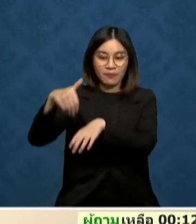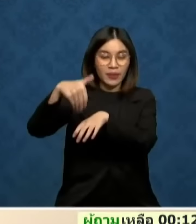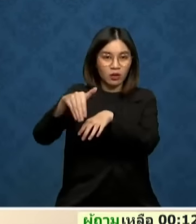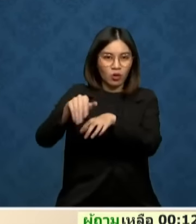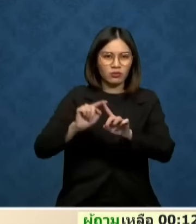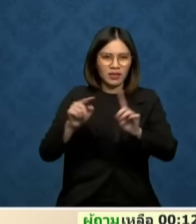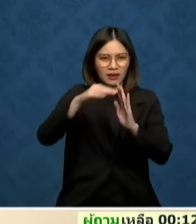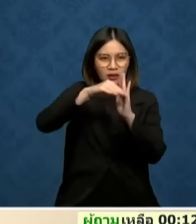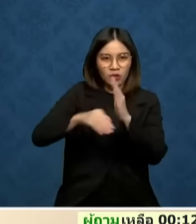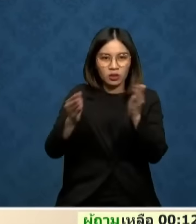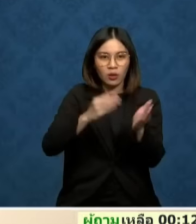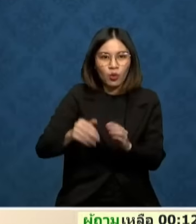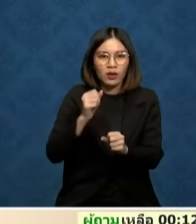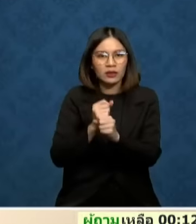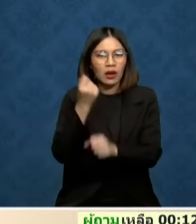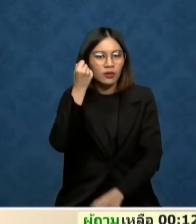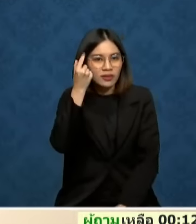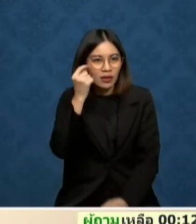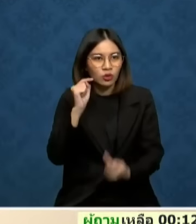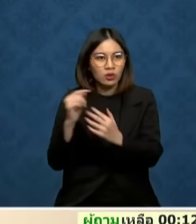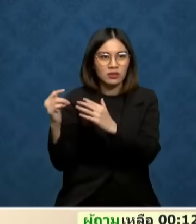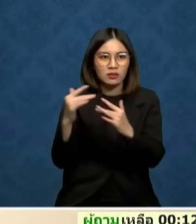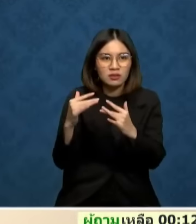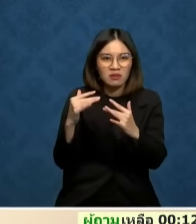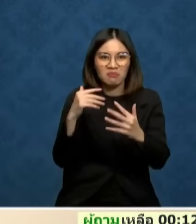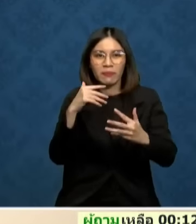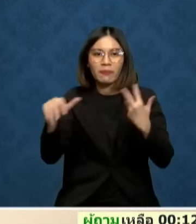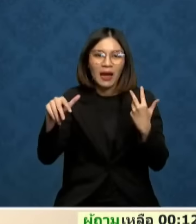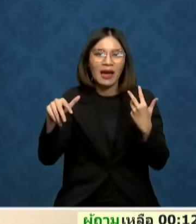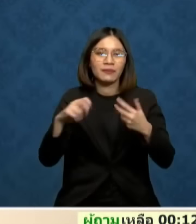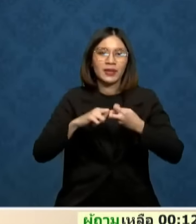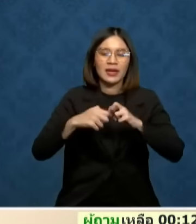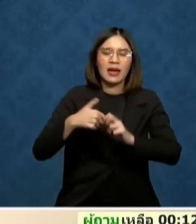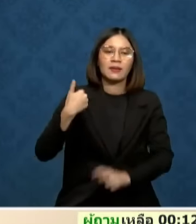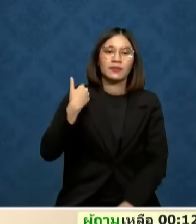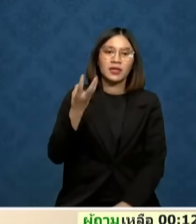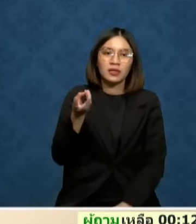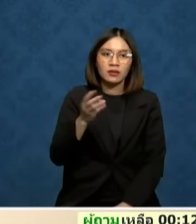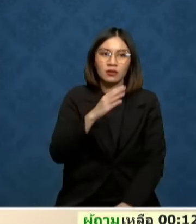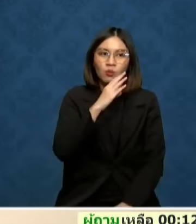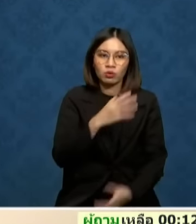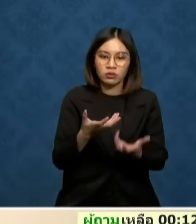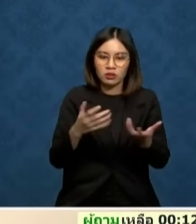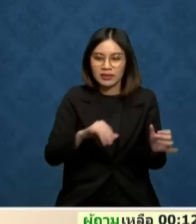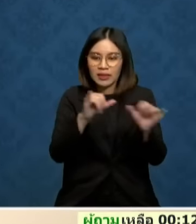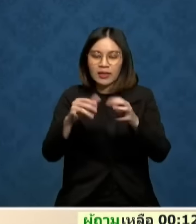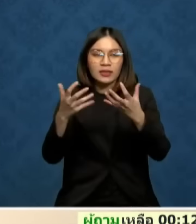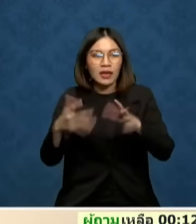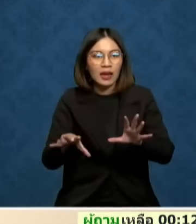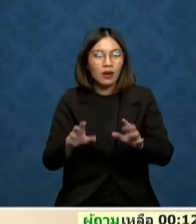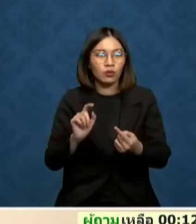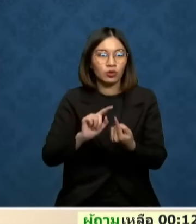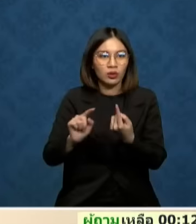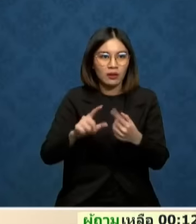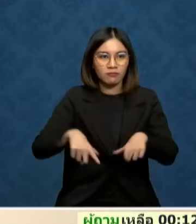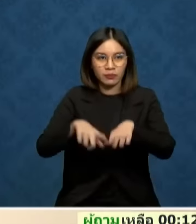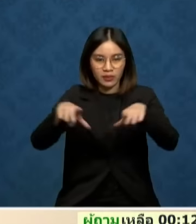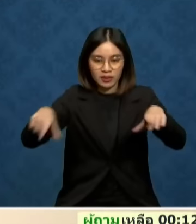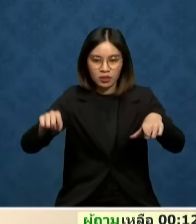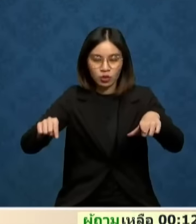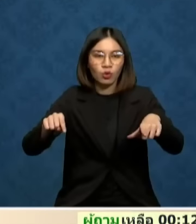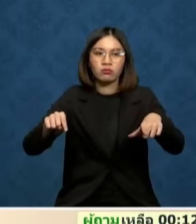ต่ด้วยกระบวนการหรือการทำความเข้าใจหรือการสื่อสารอาจจะมีปัญหากันนะคะเมื่อออกไปแล้วเนี่ยก็ไปยังพื้นที่